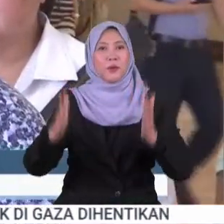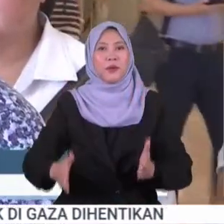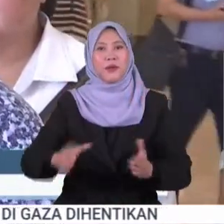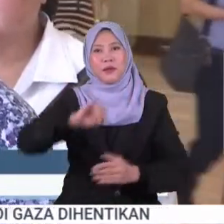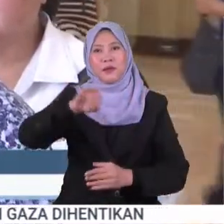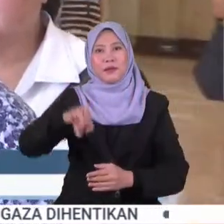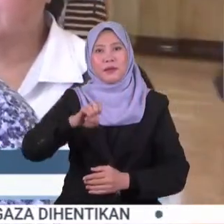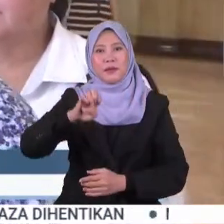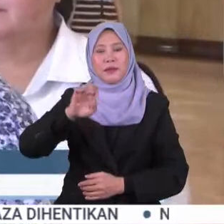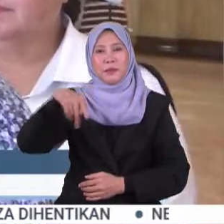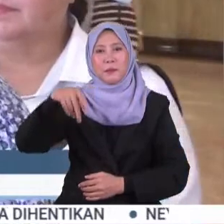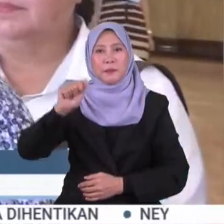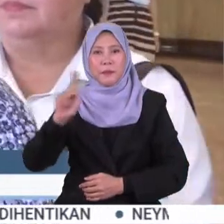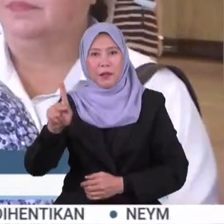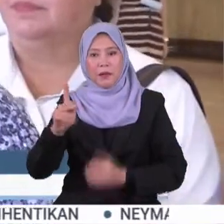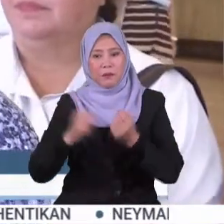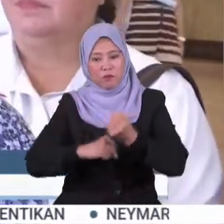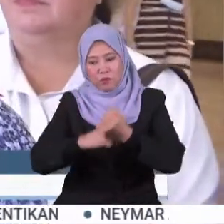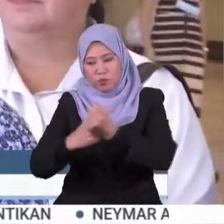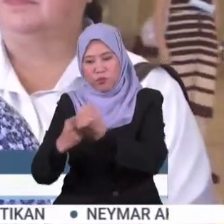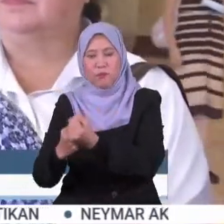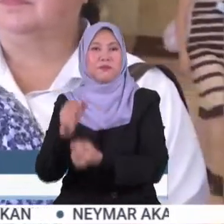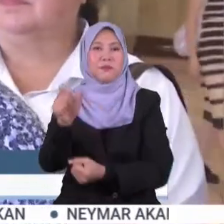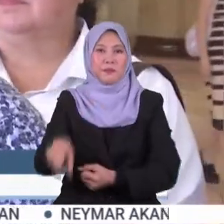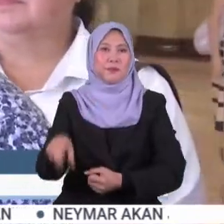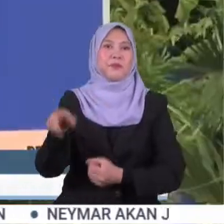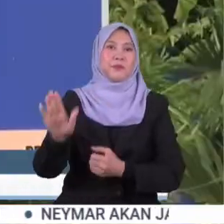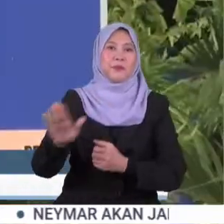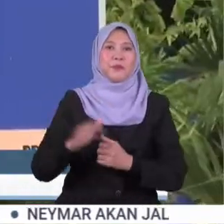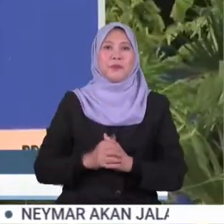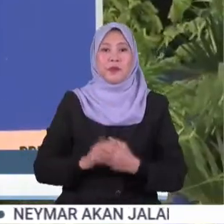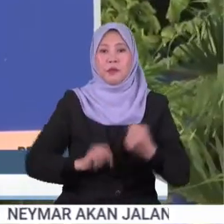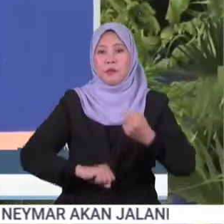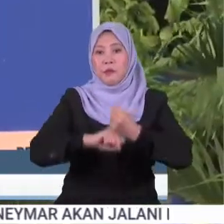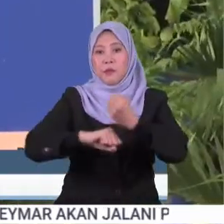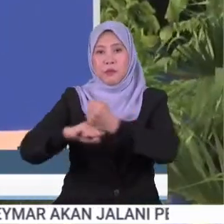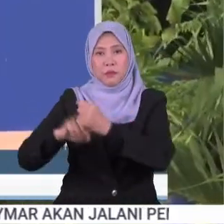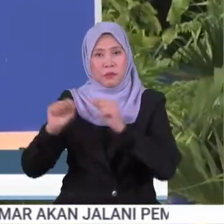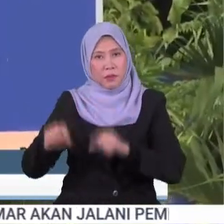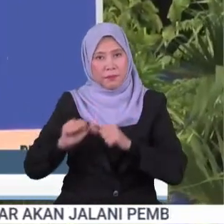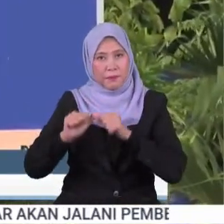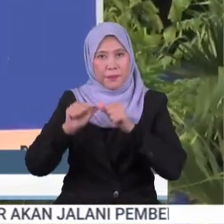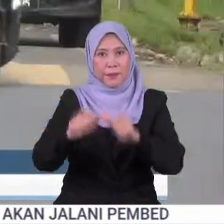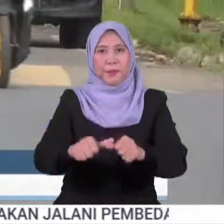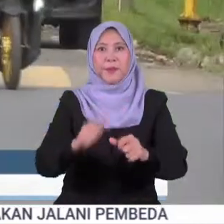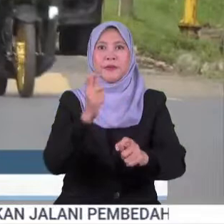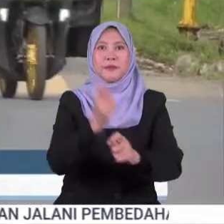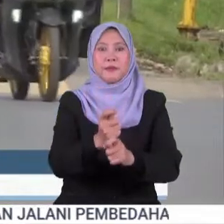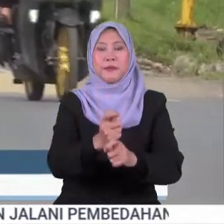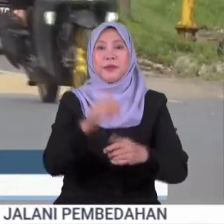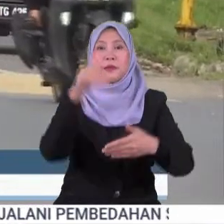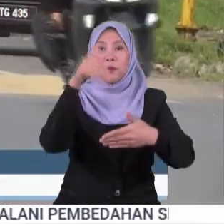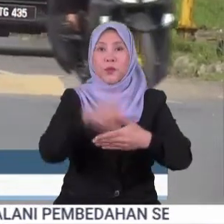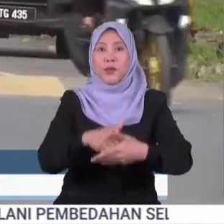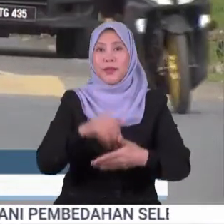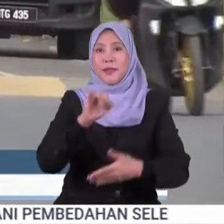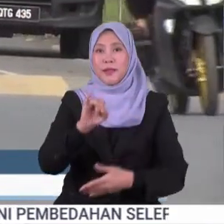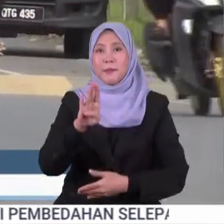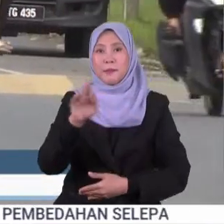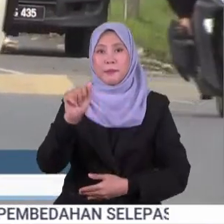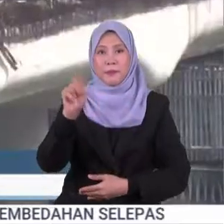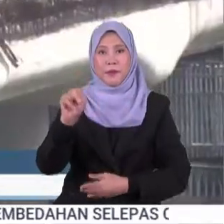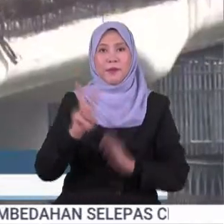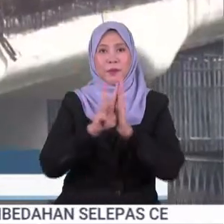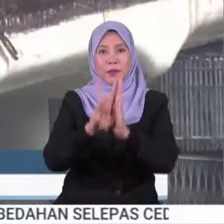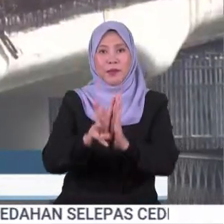Jepak, penyokong Jepak dan pengundi Jepak. Beliau berharap momentum sokongan itu dapat dikekalkan. Pengundi Iban di kawasan